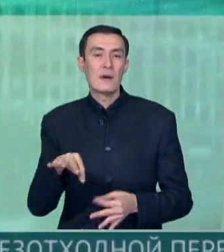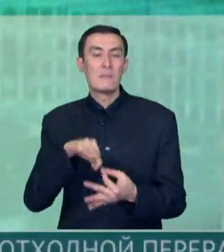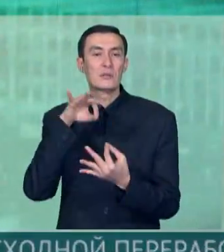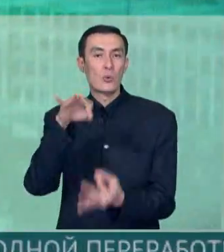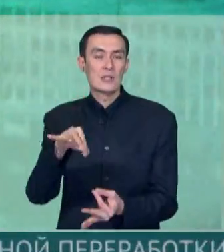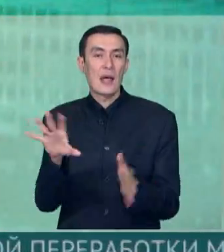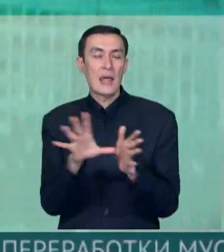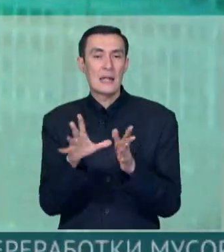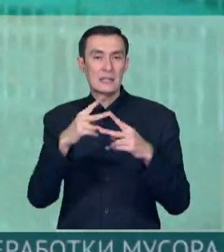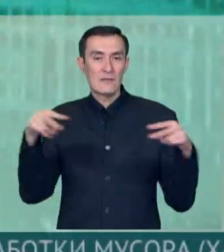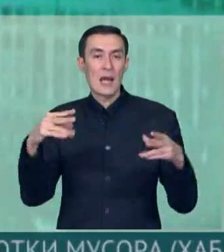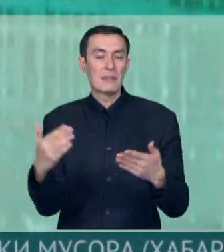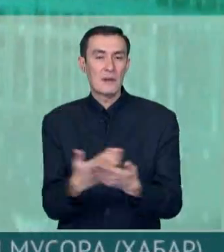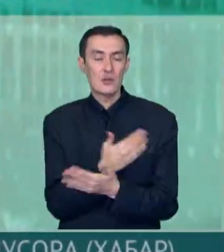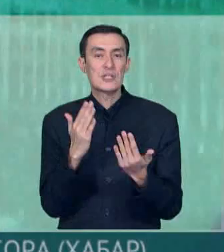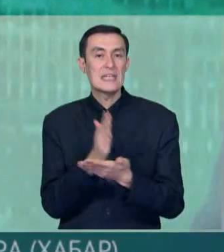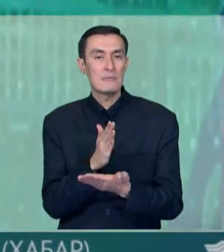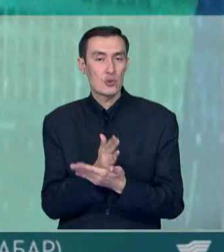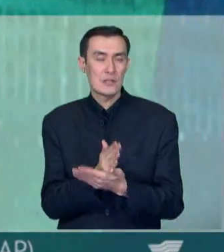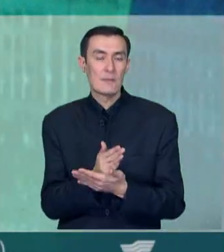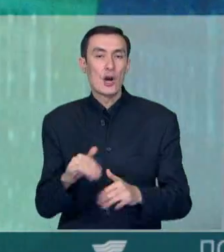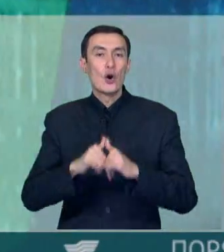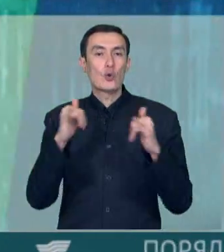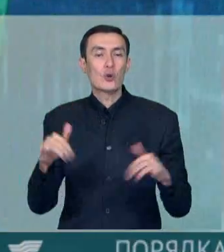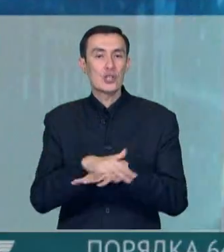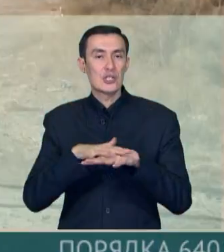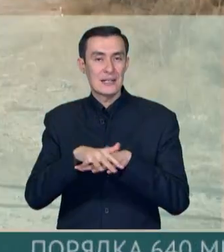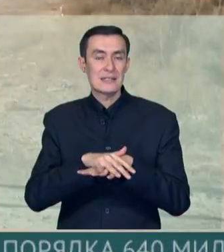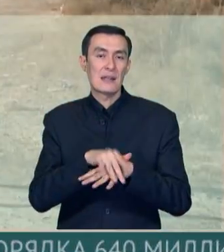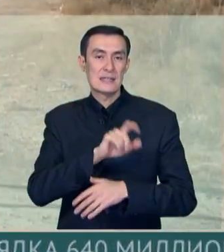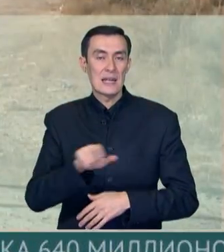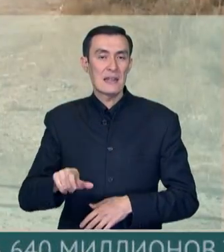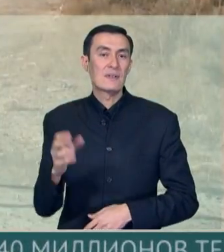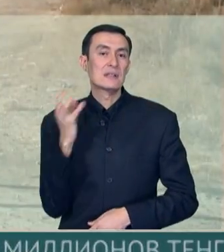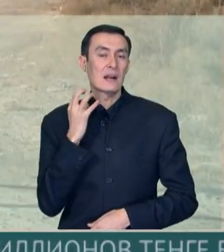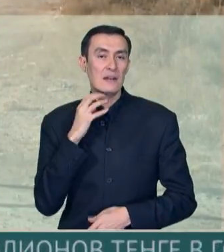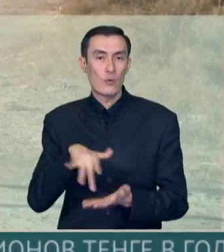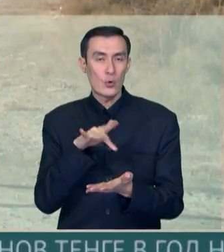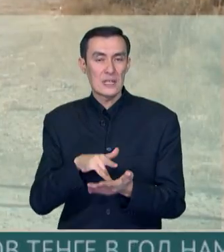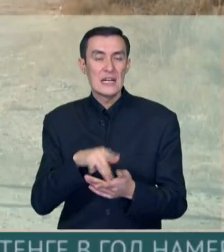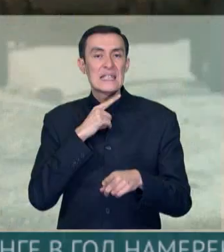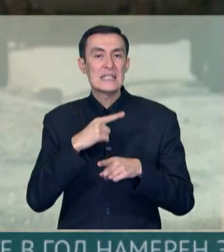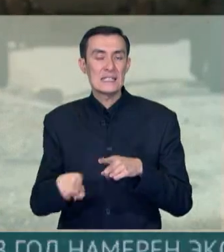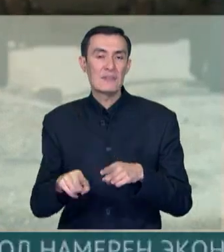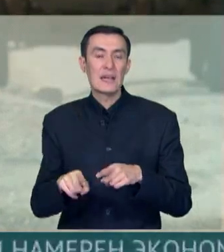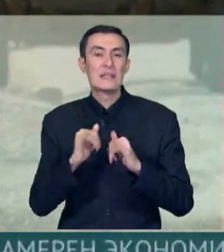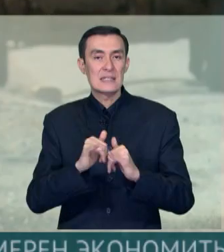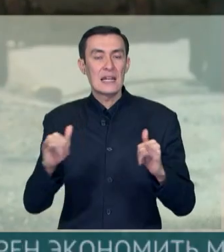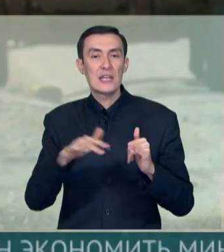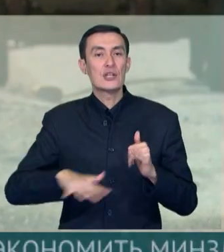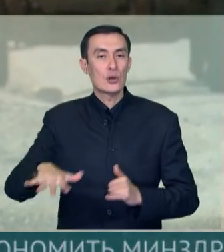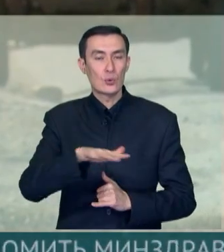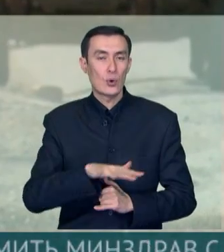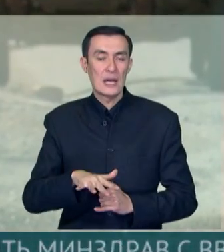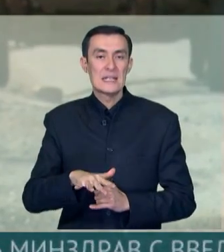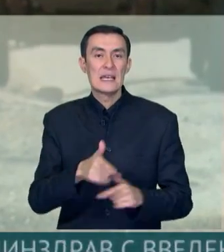бесхозных электросетей и обновлены имеющиеся. Рост численности населения в Кызылорде вызвал интенсивное заселение территорий